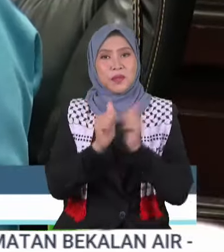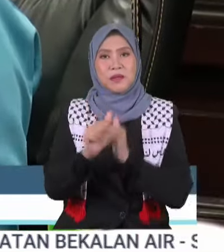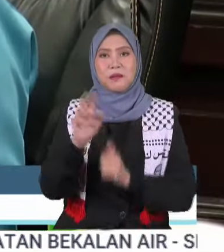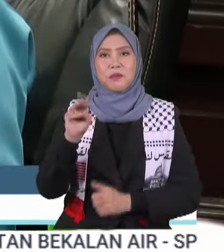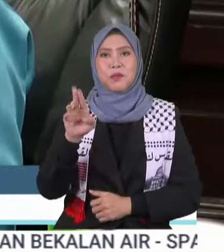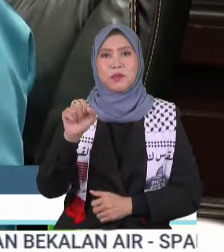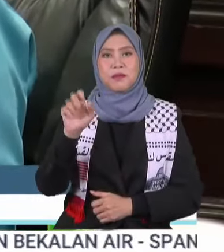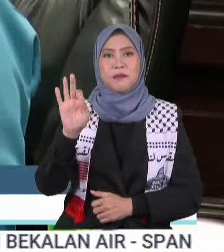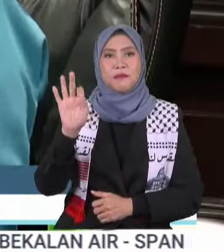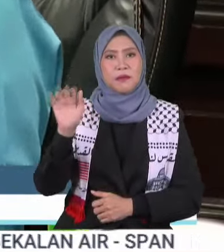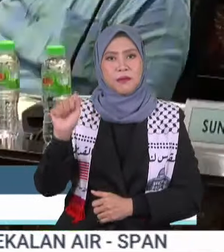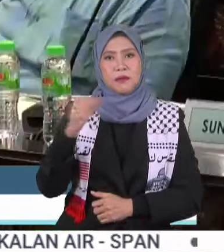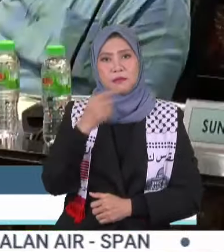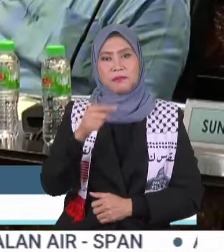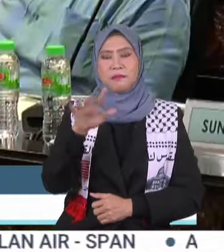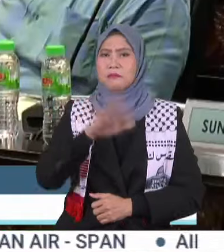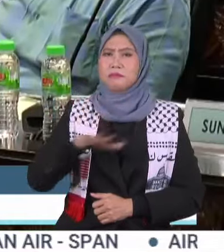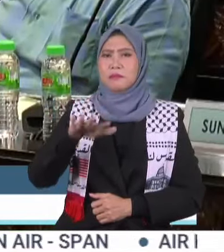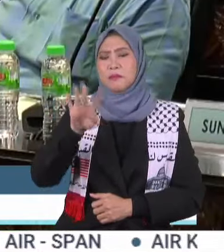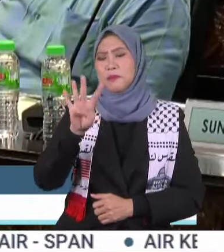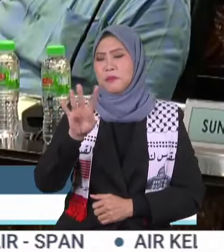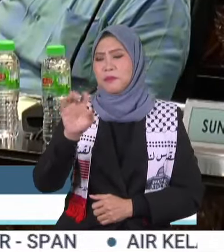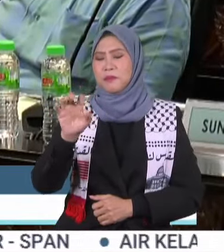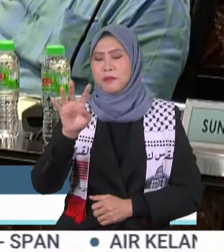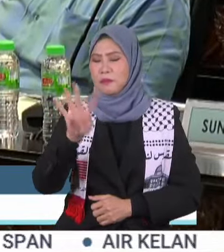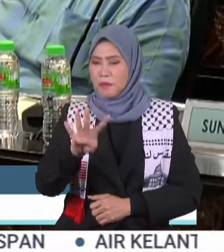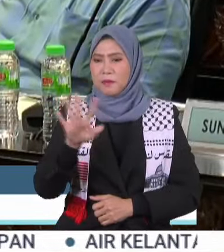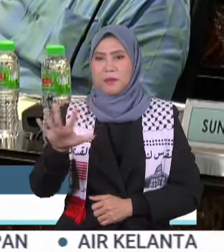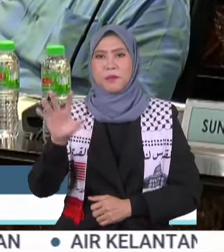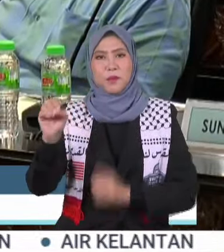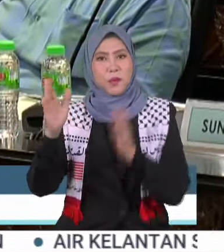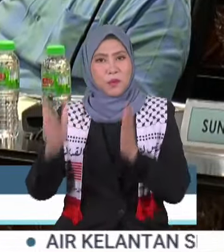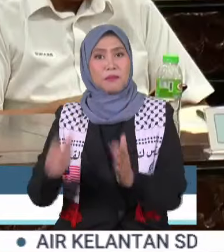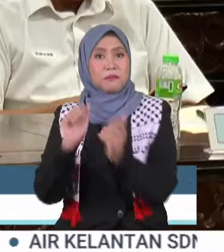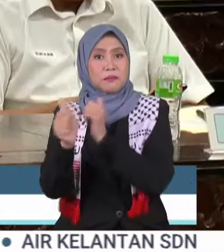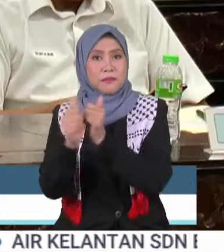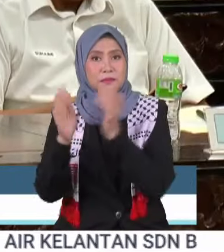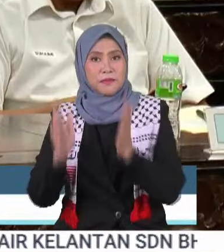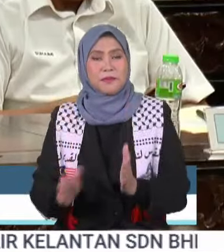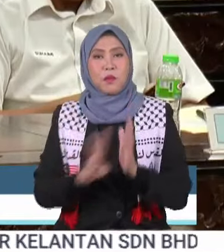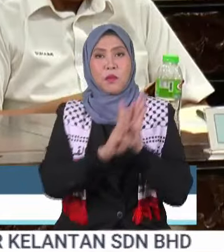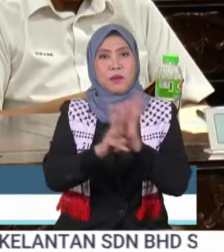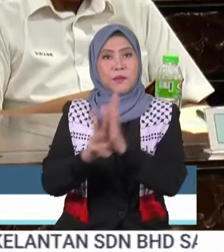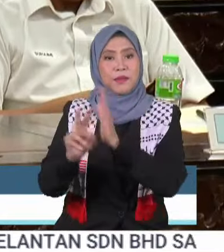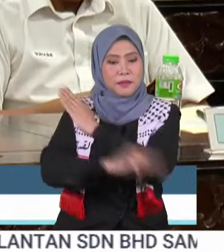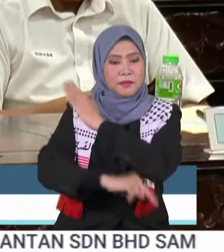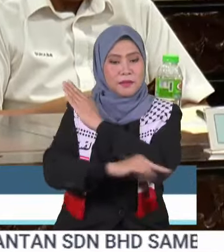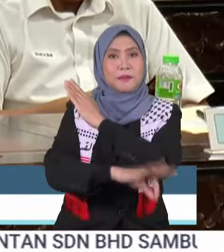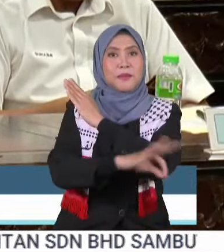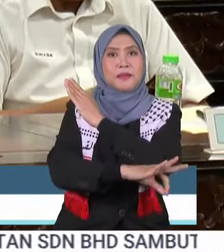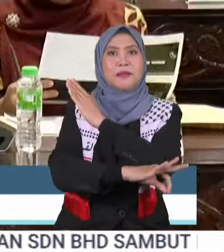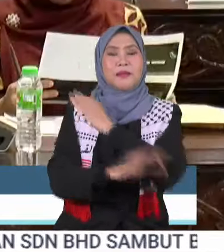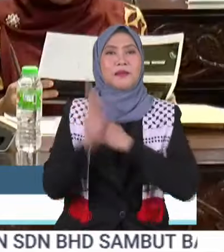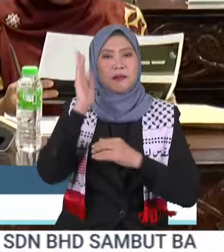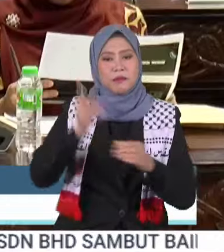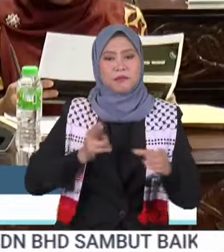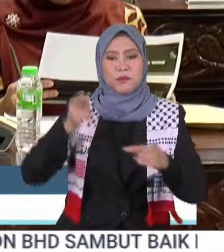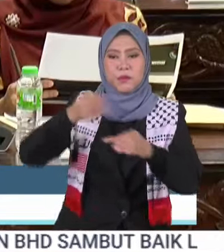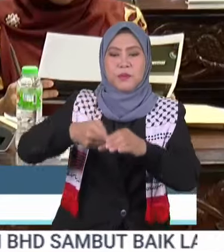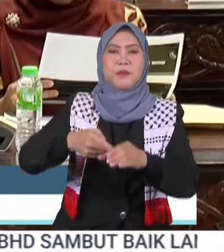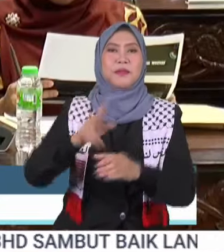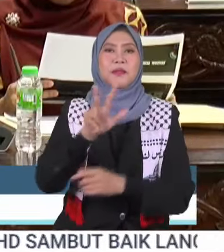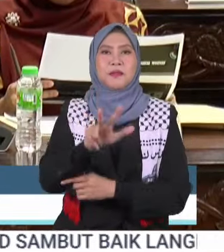nagur seramai 450 atlet akan terpilih mewakili Negeri Sembilan untuk bertanding dalam 35 acara